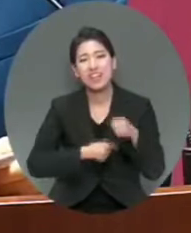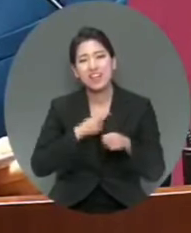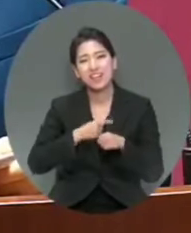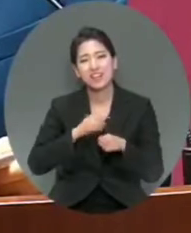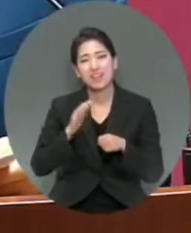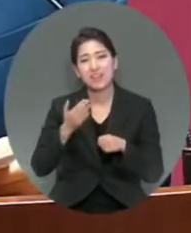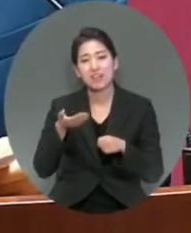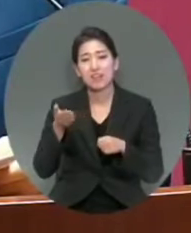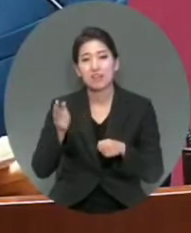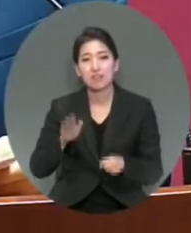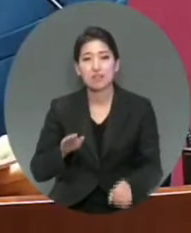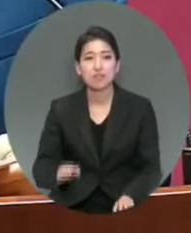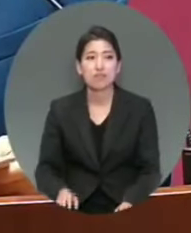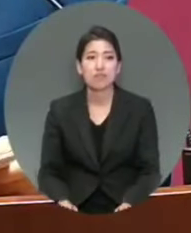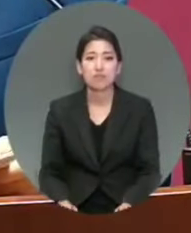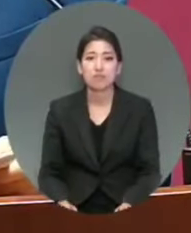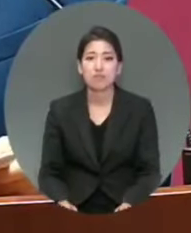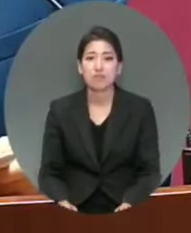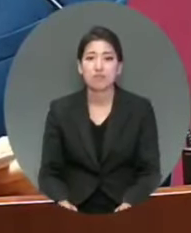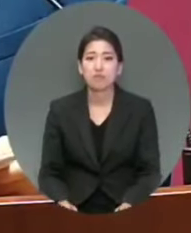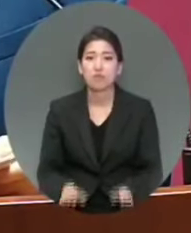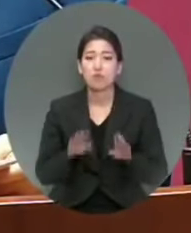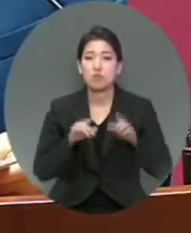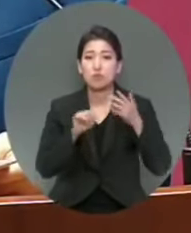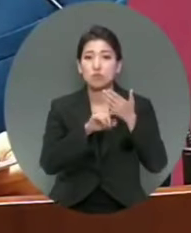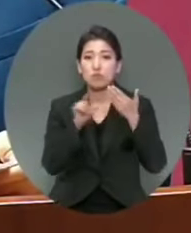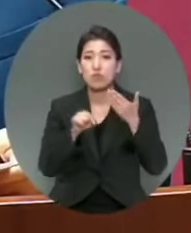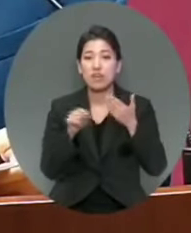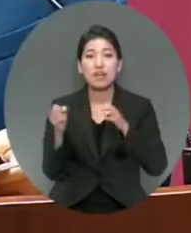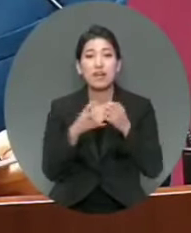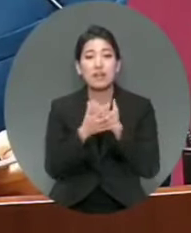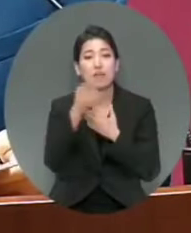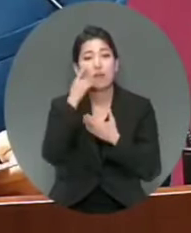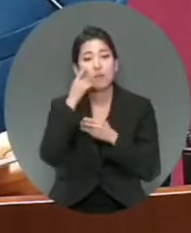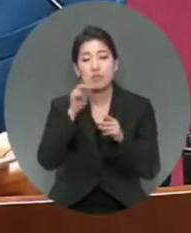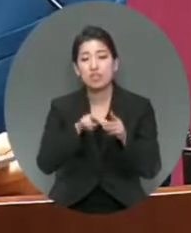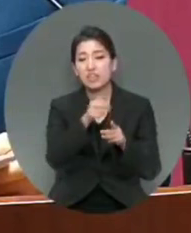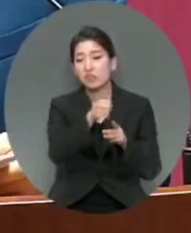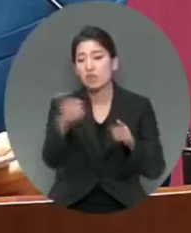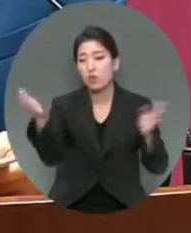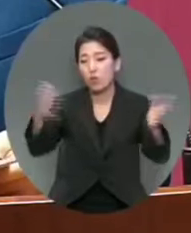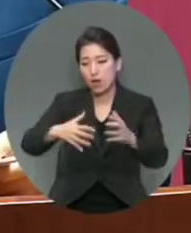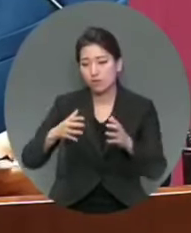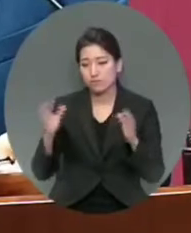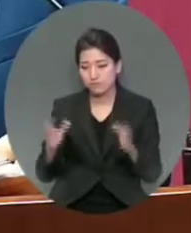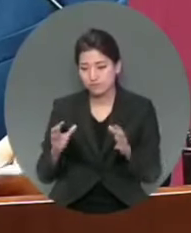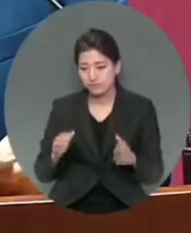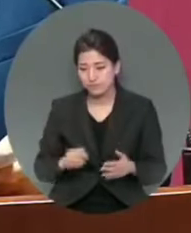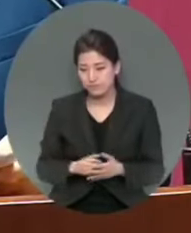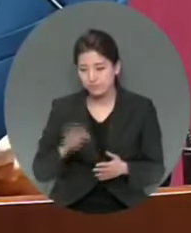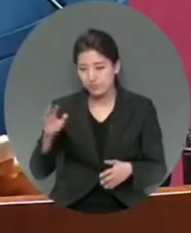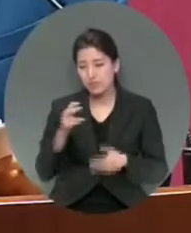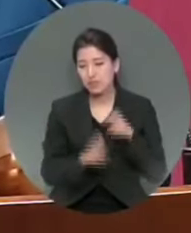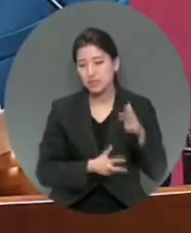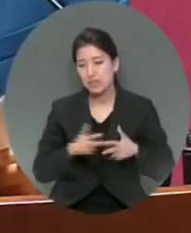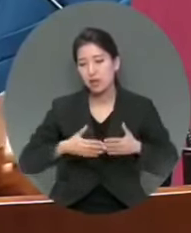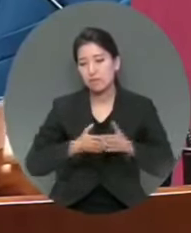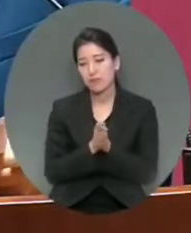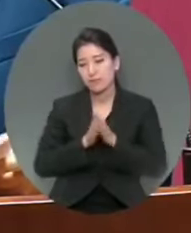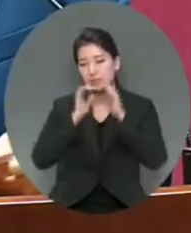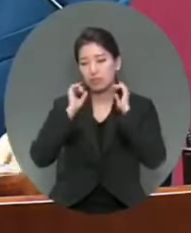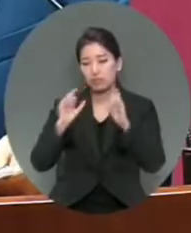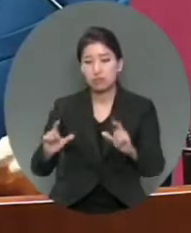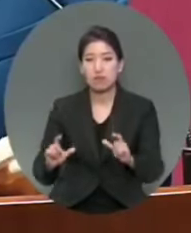아무런 이유, 하등의 문제도 없이 올해 9월에 간담회 하자면서 센터장들 불러 모아놓고 일방적으로 사업 폐지를 통보하는 것이